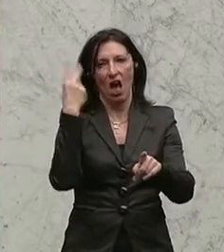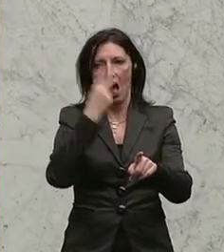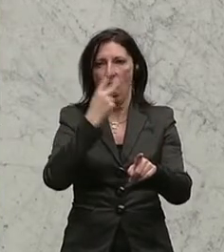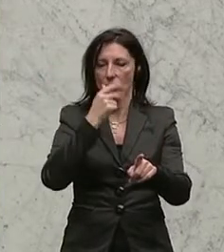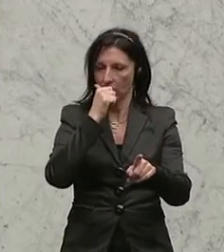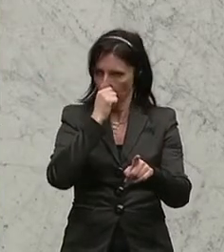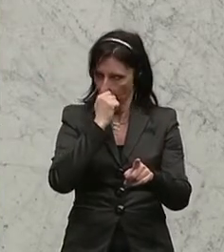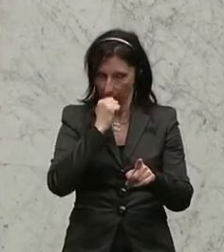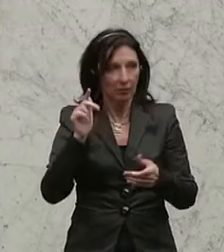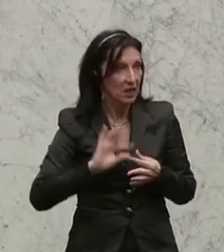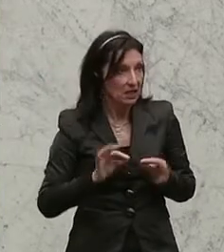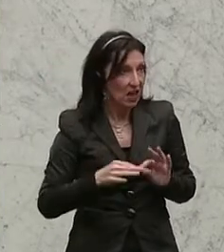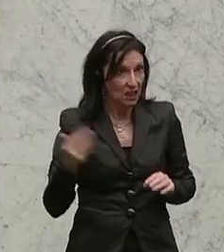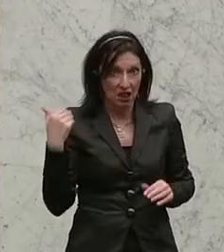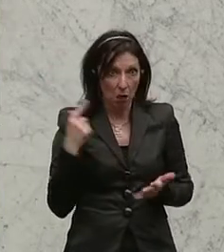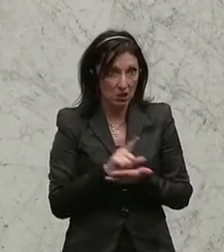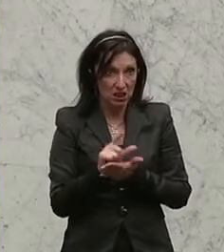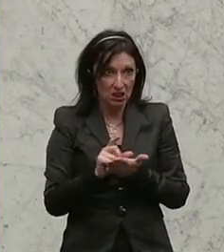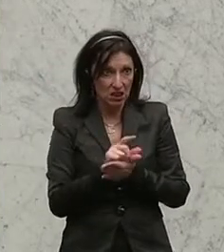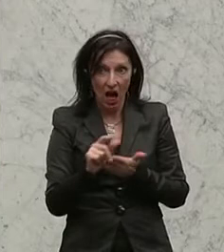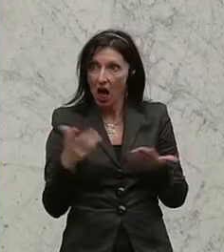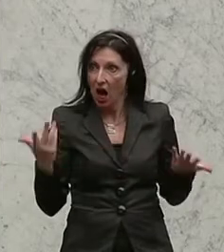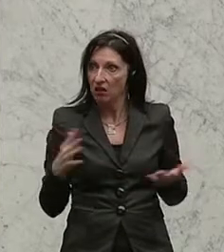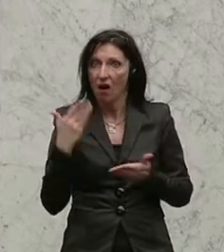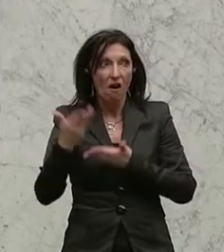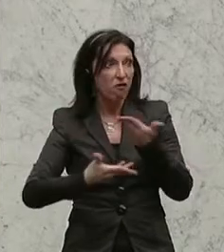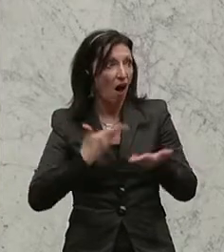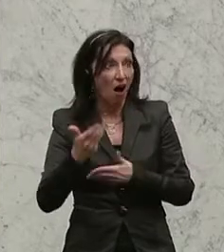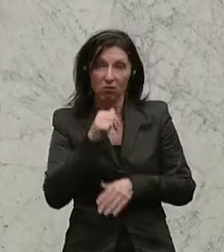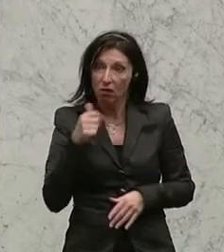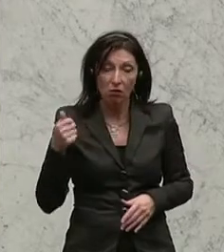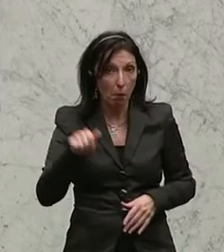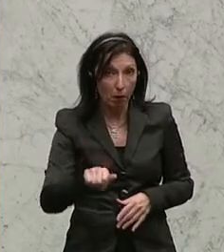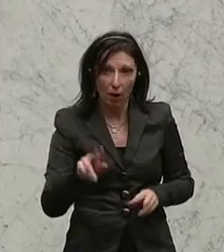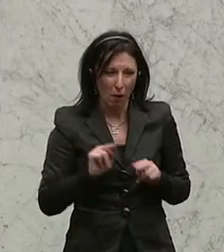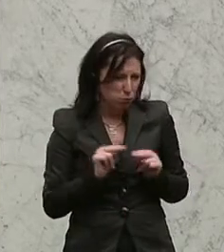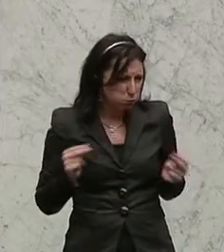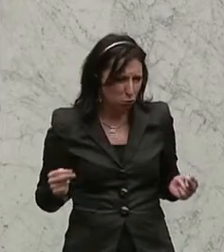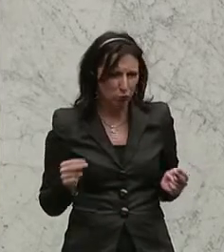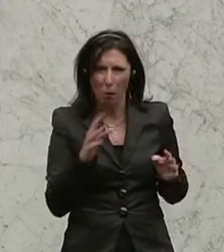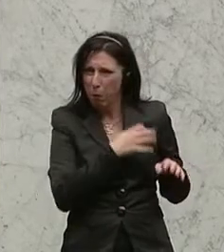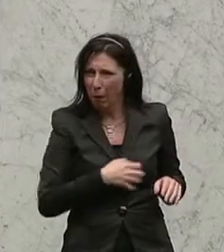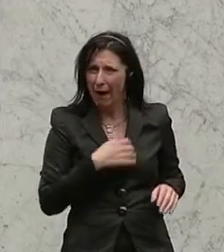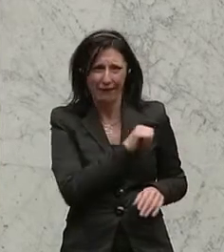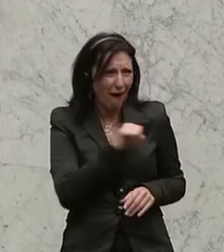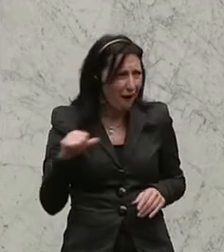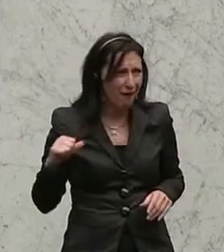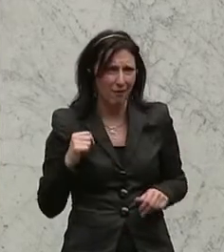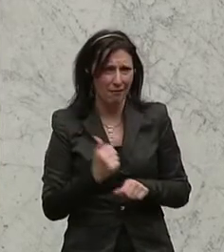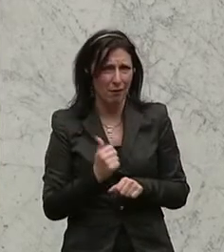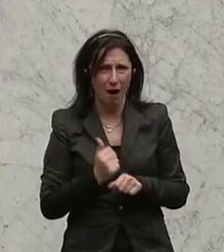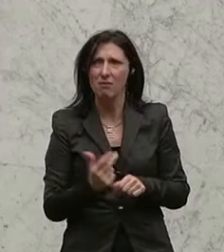klären aber zu diesem zeitpunkt war eingebunden in die hand zu verhandlungen das wird ihr hund alleine mit dem bayern gemacht über das